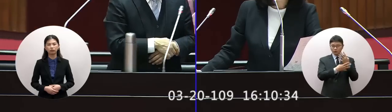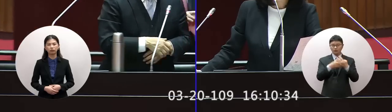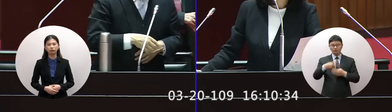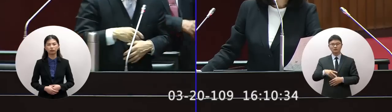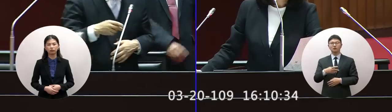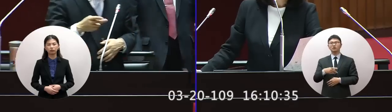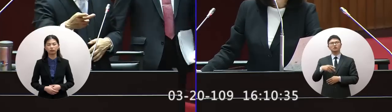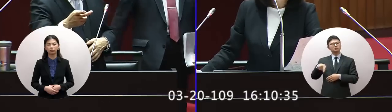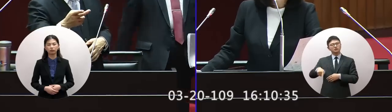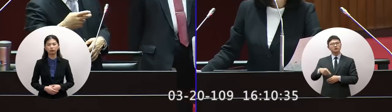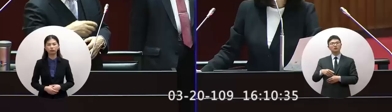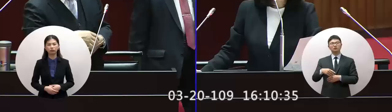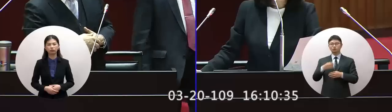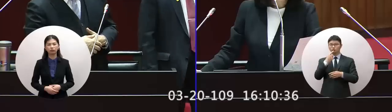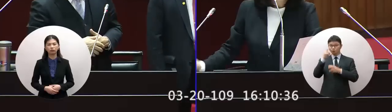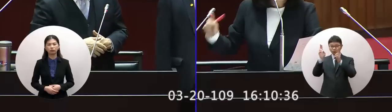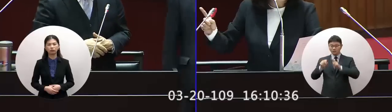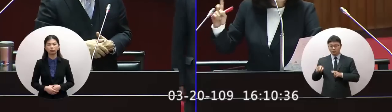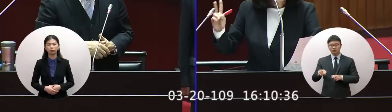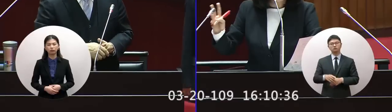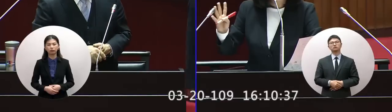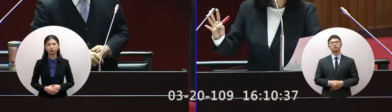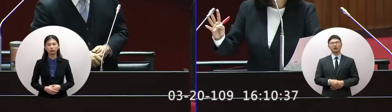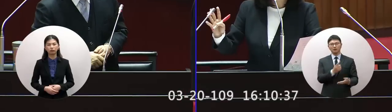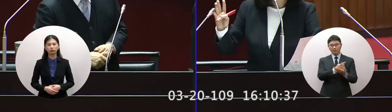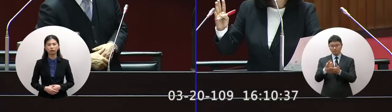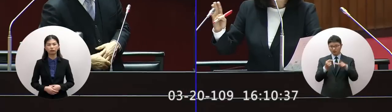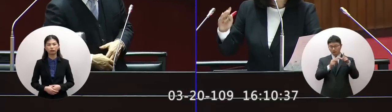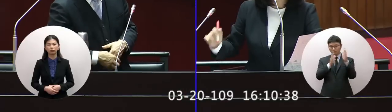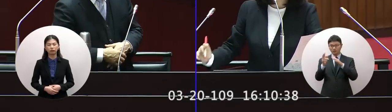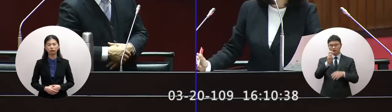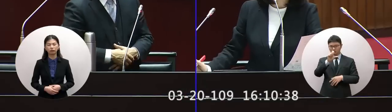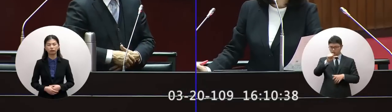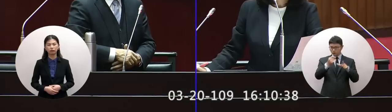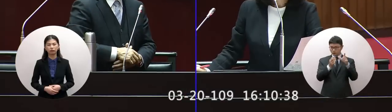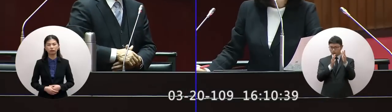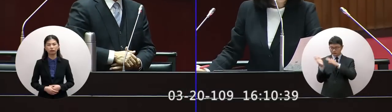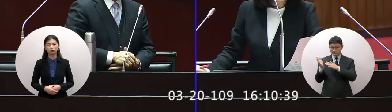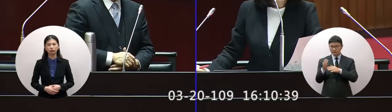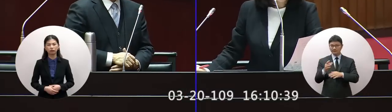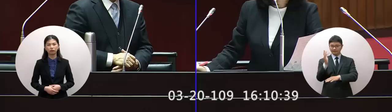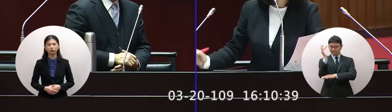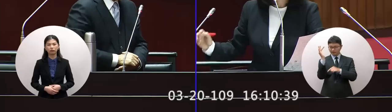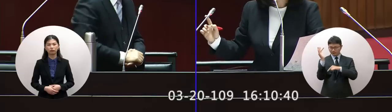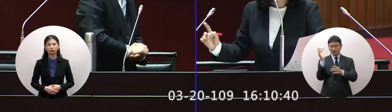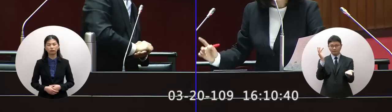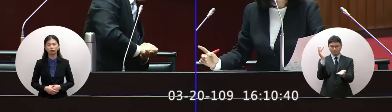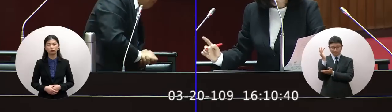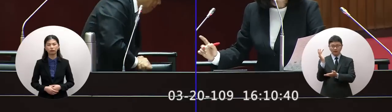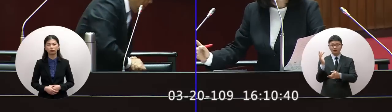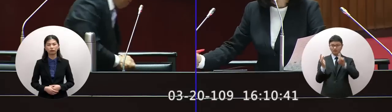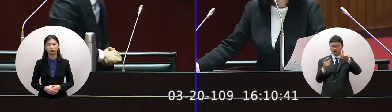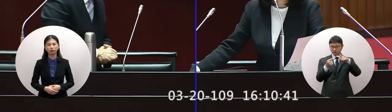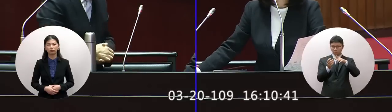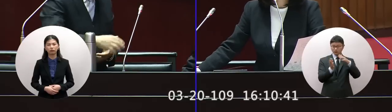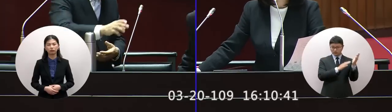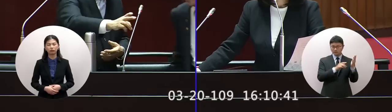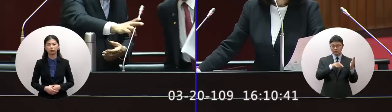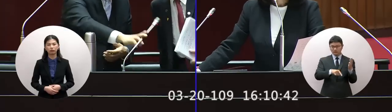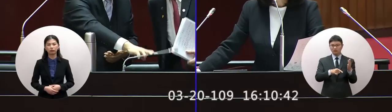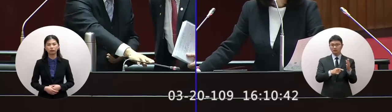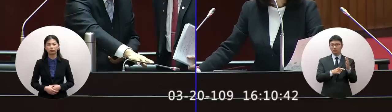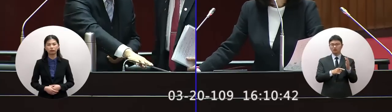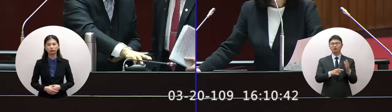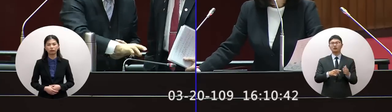专案计划，每25公顷的平地造林，只要你砍掉10公顷的树